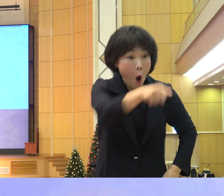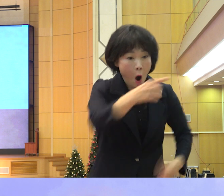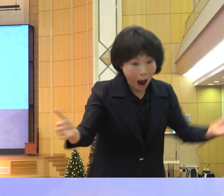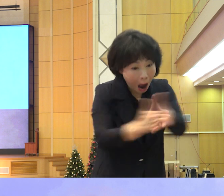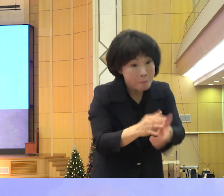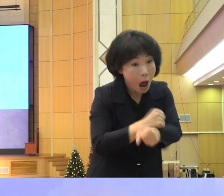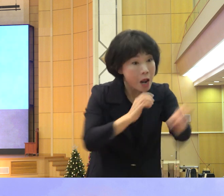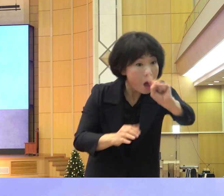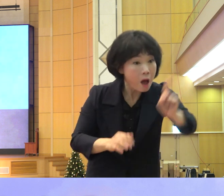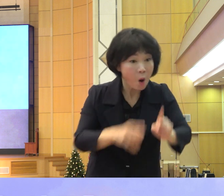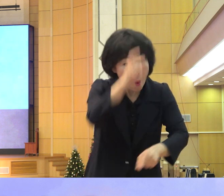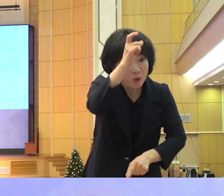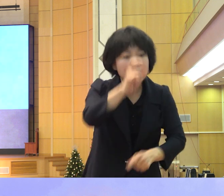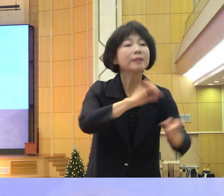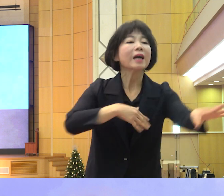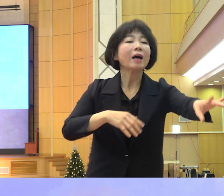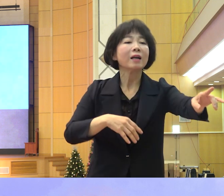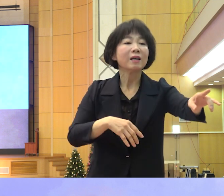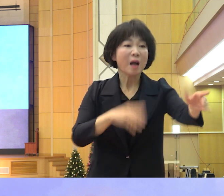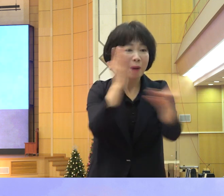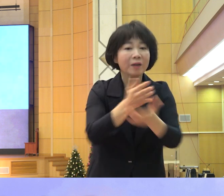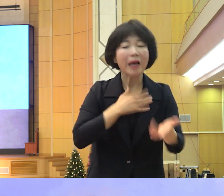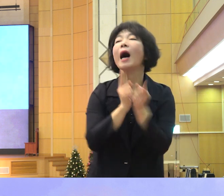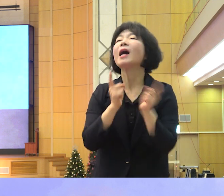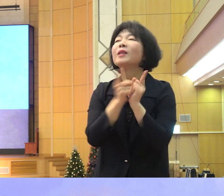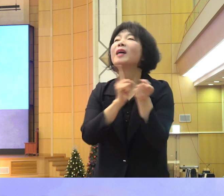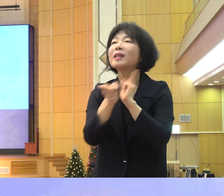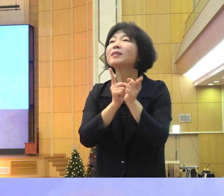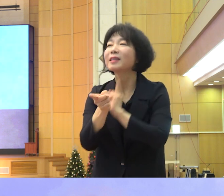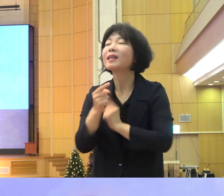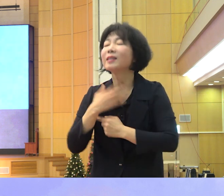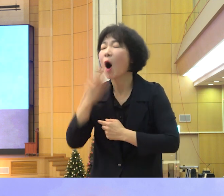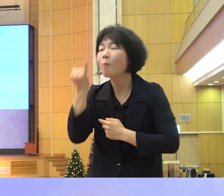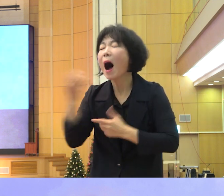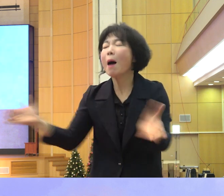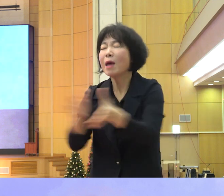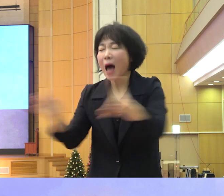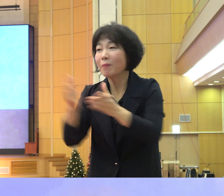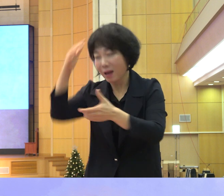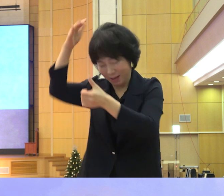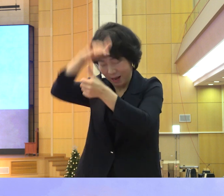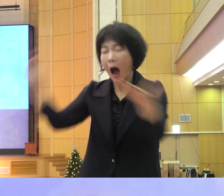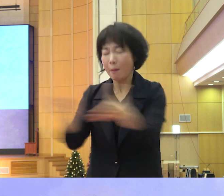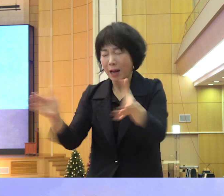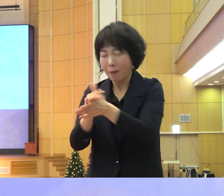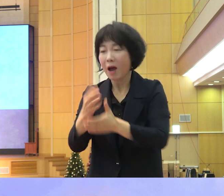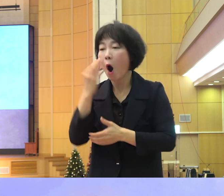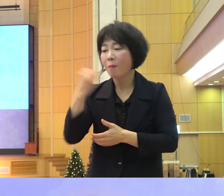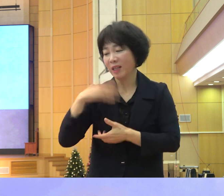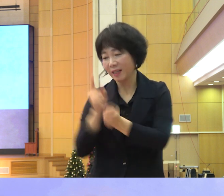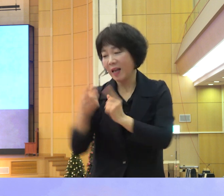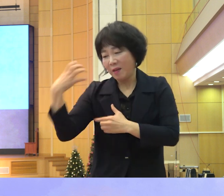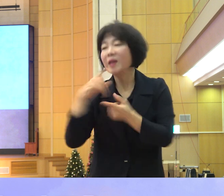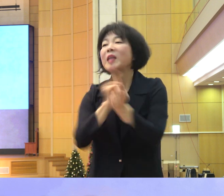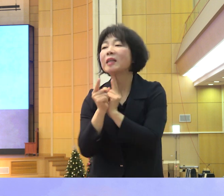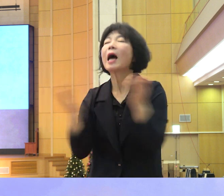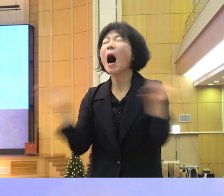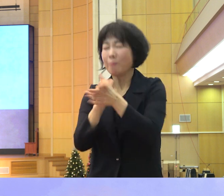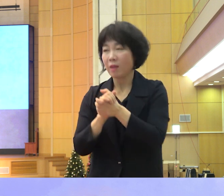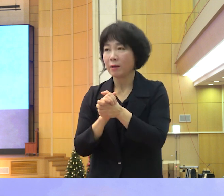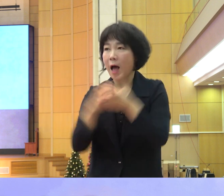되는데 아멘 해야 되는데 내가 대신하마 아멘. 기도할 때마다 아멘 그랬대요. 그리고